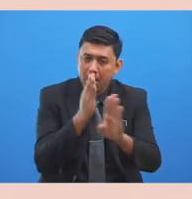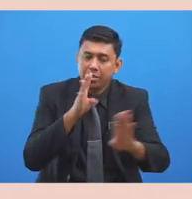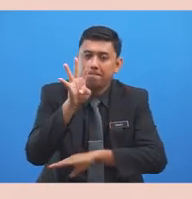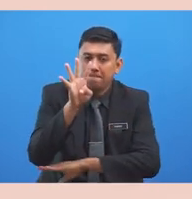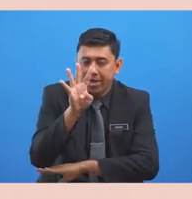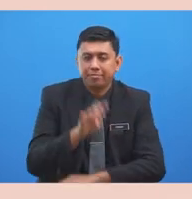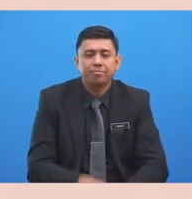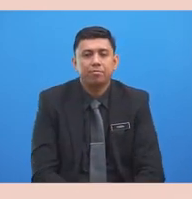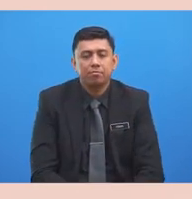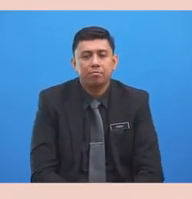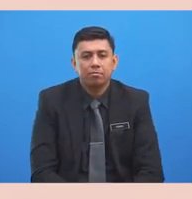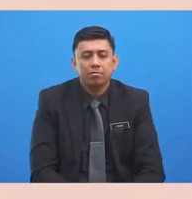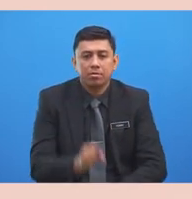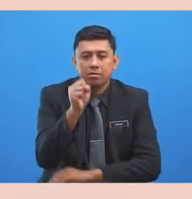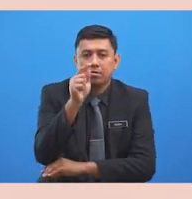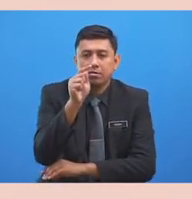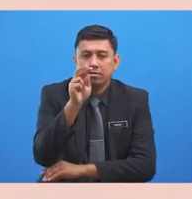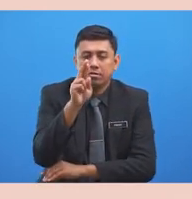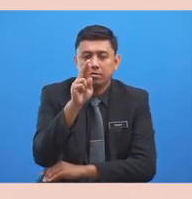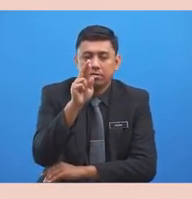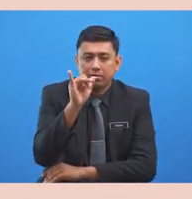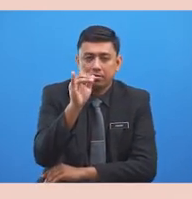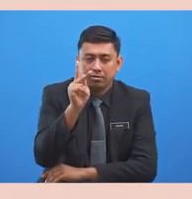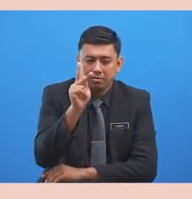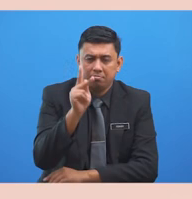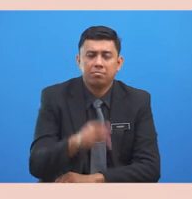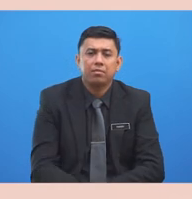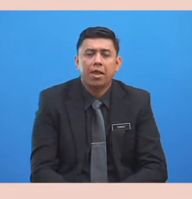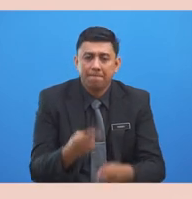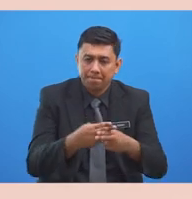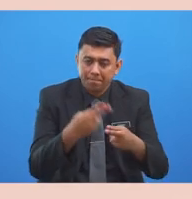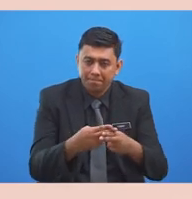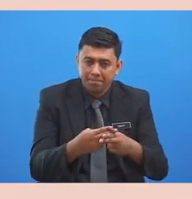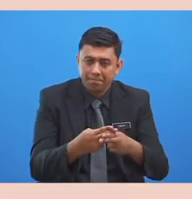keempat. String nama sama dengan